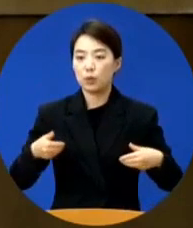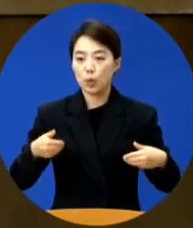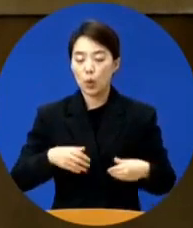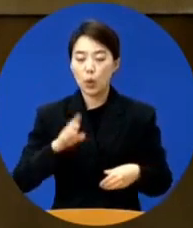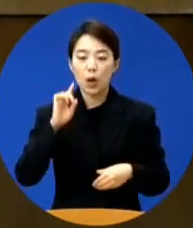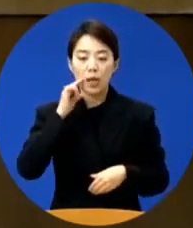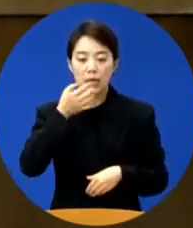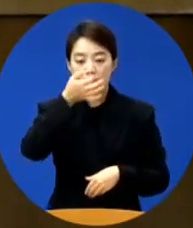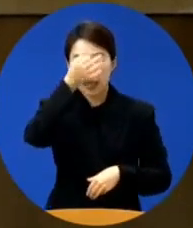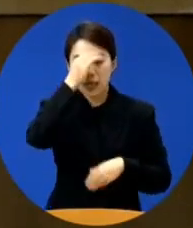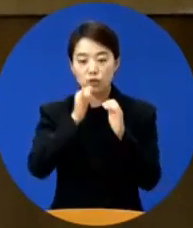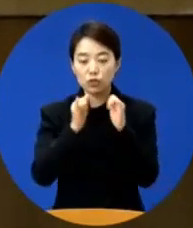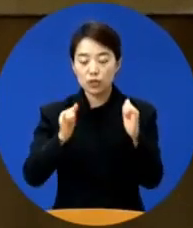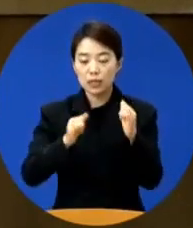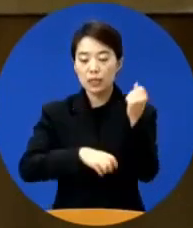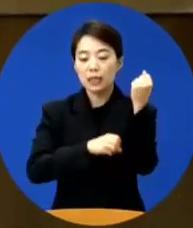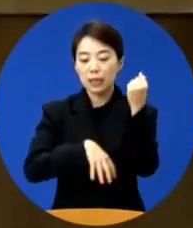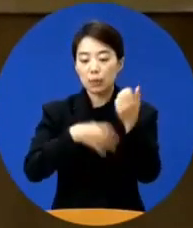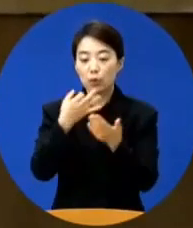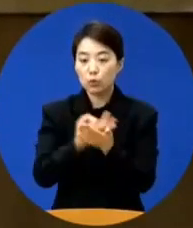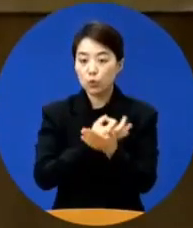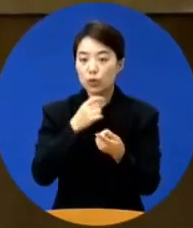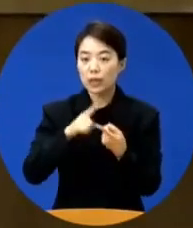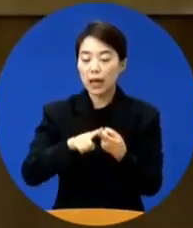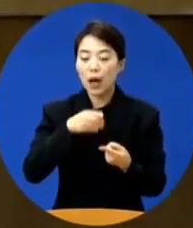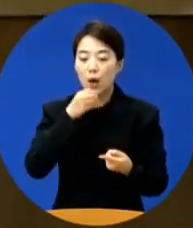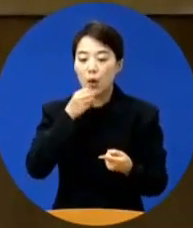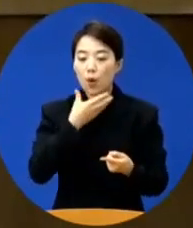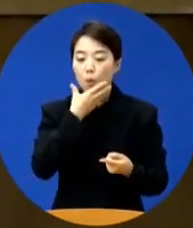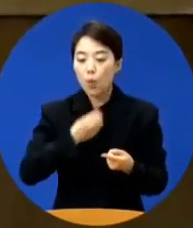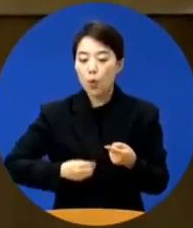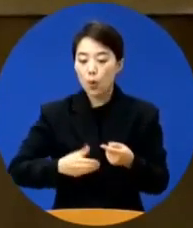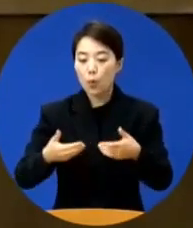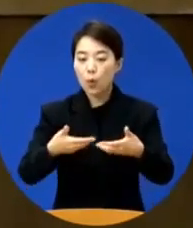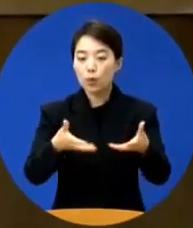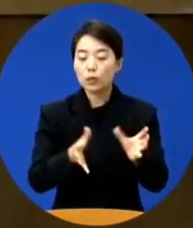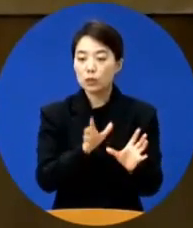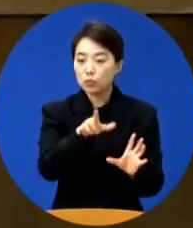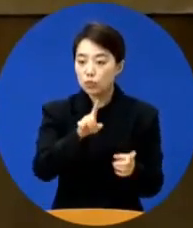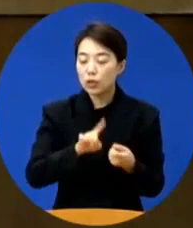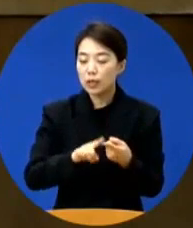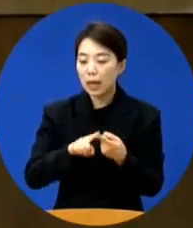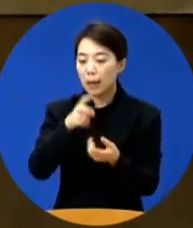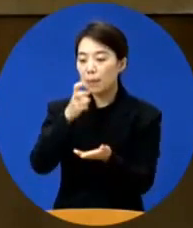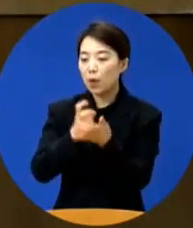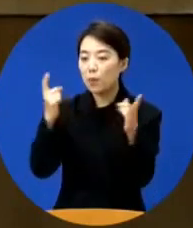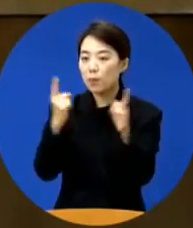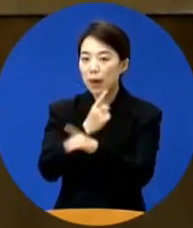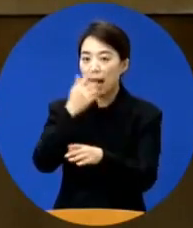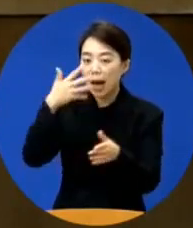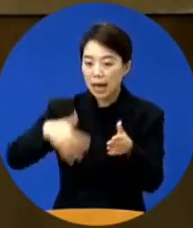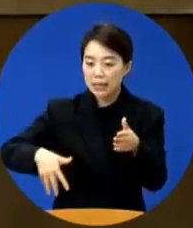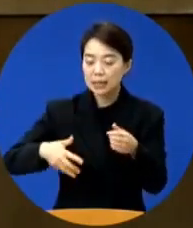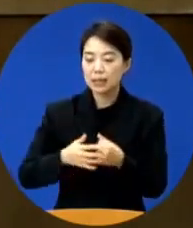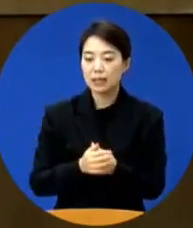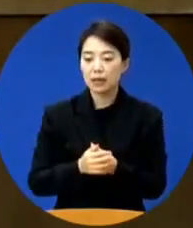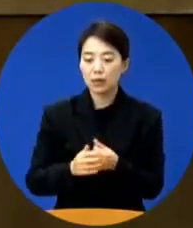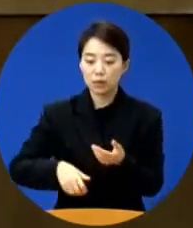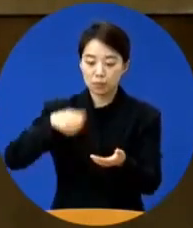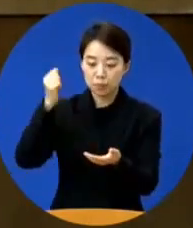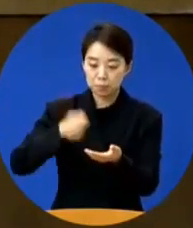예술인 기본소득 예산은 보건복지부 협의와 근거조례의 재개정이 이루어지지 않고 편성이